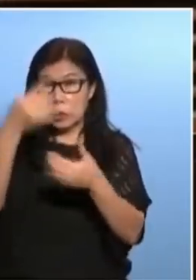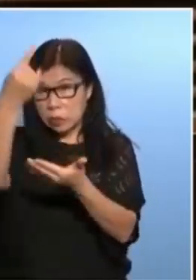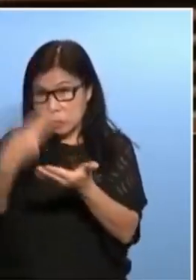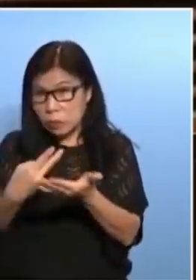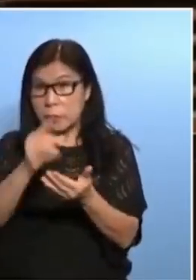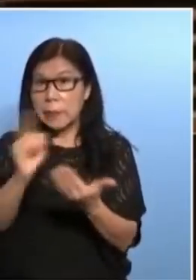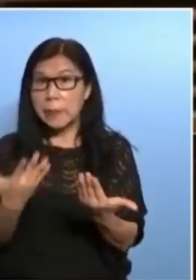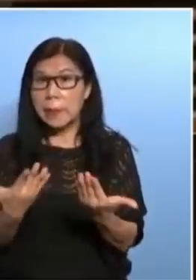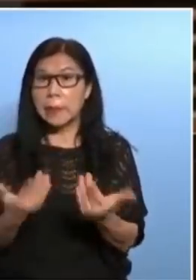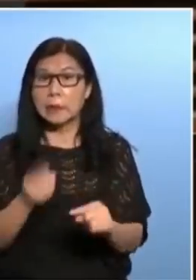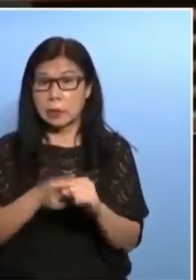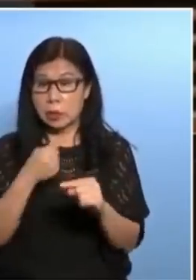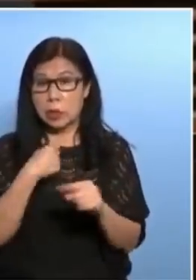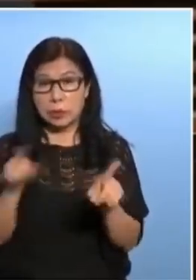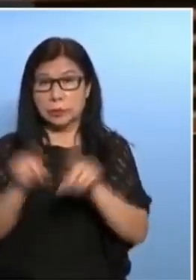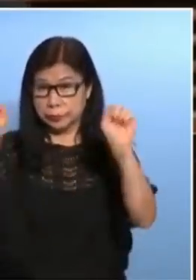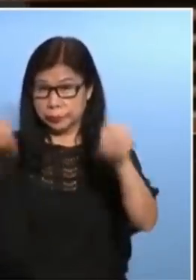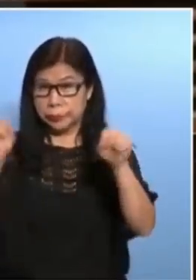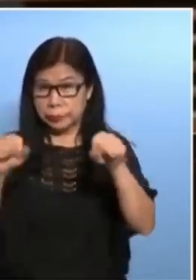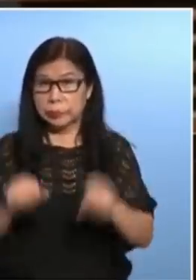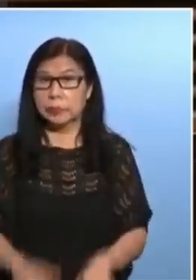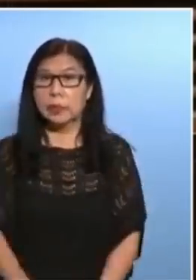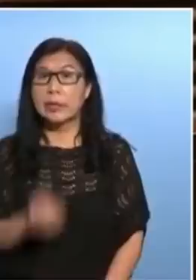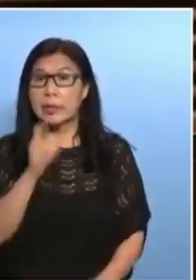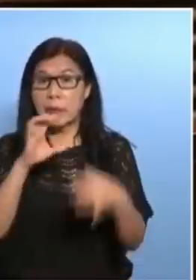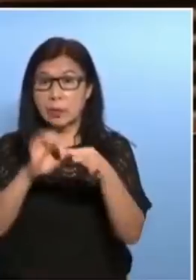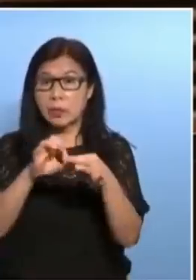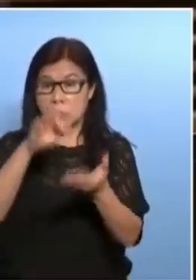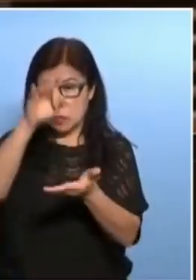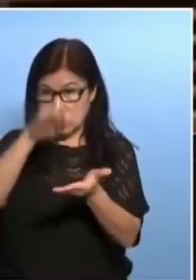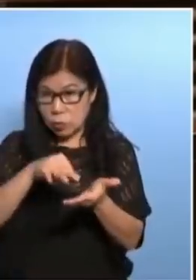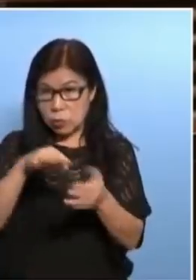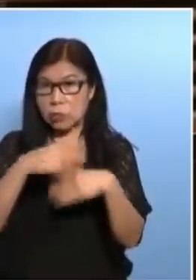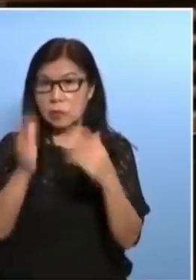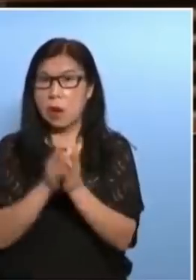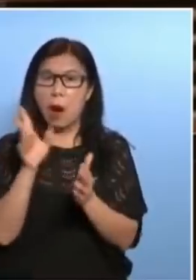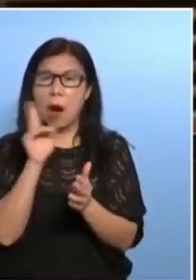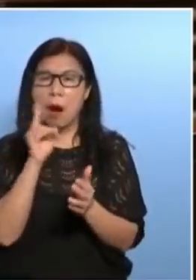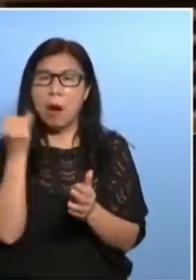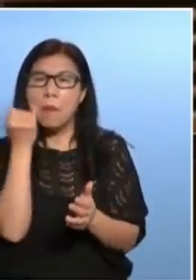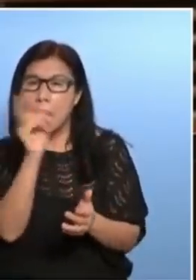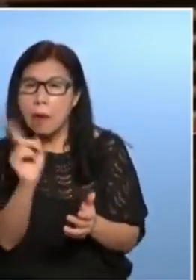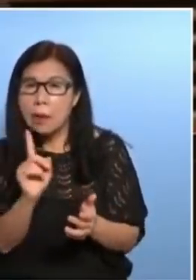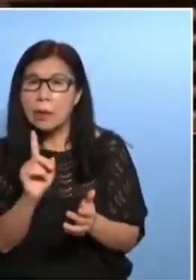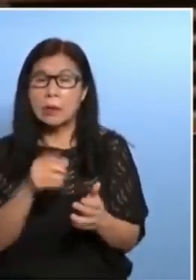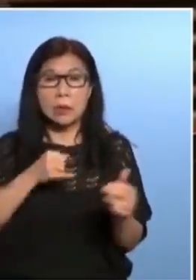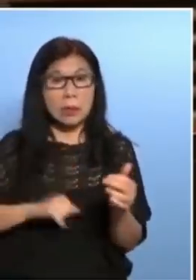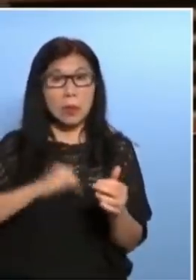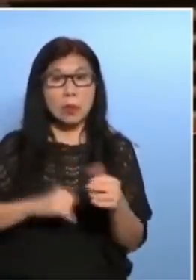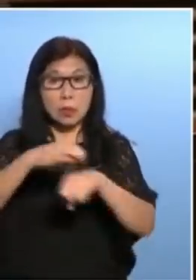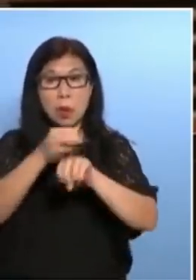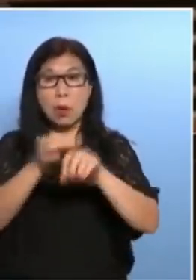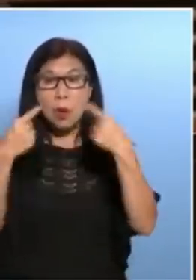例，他必然會同意其實相關的字眼是十分空泛的。究竟何謂侮辱國歌